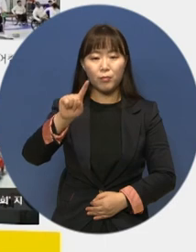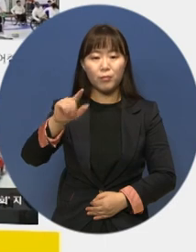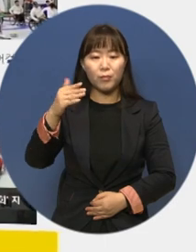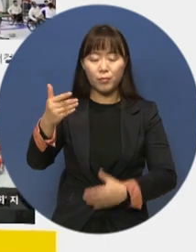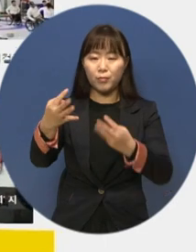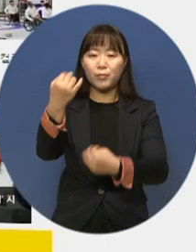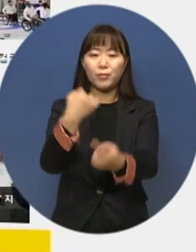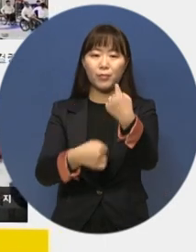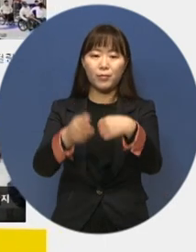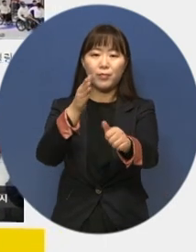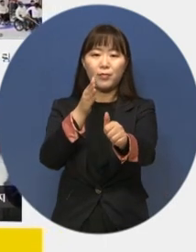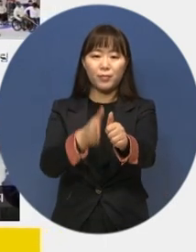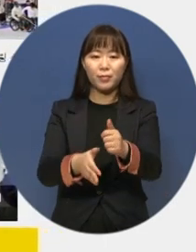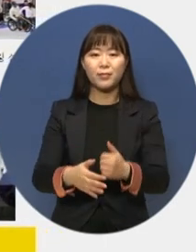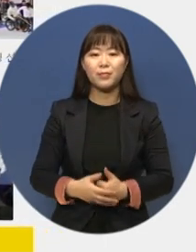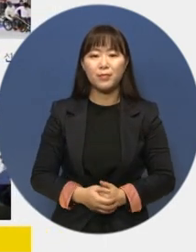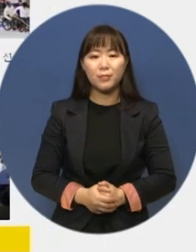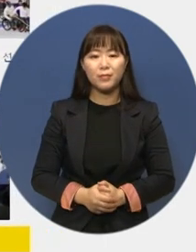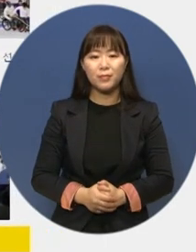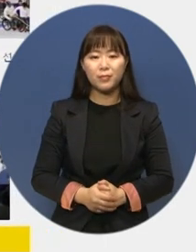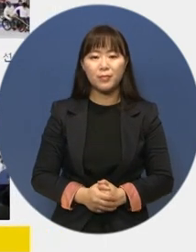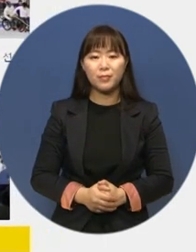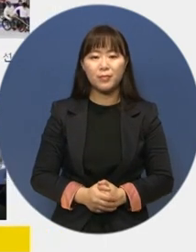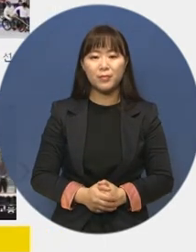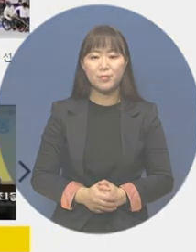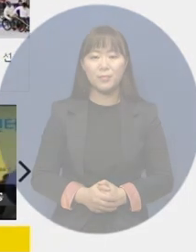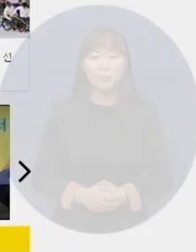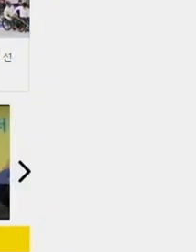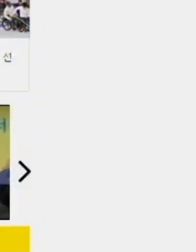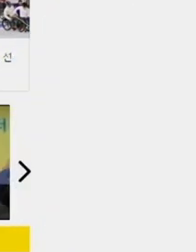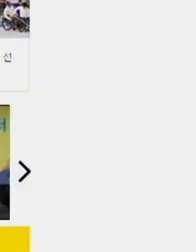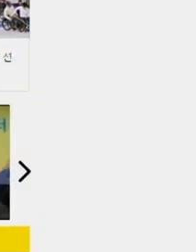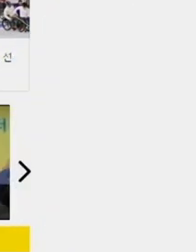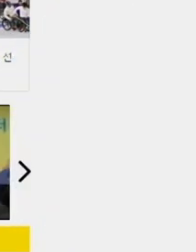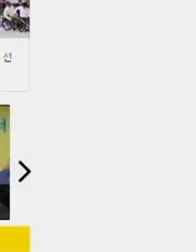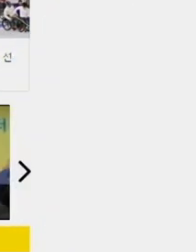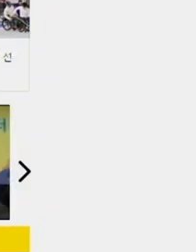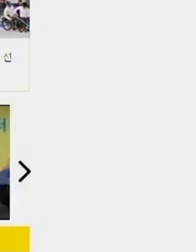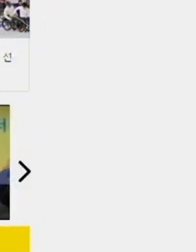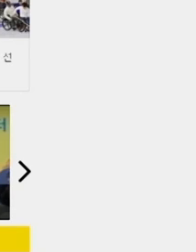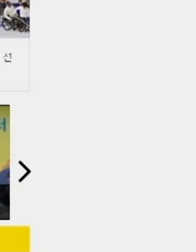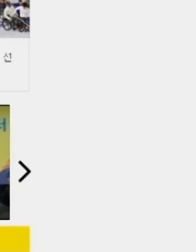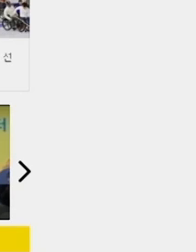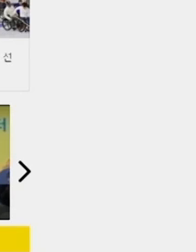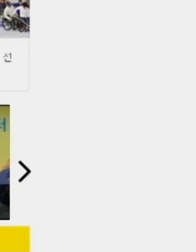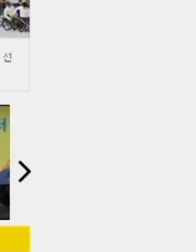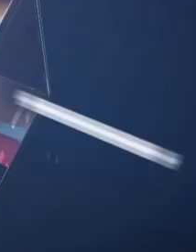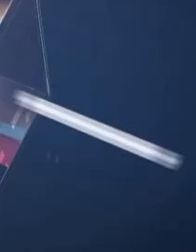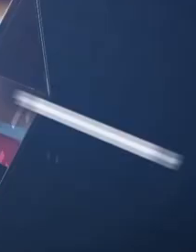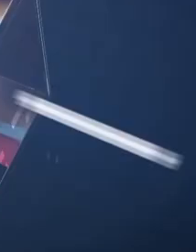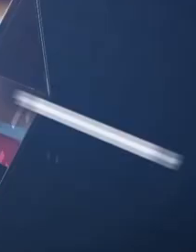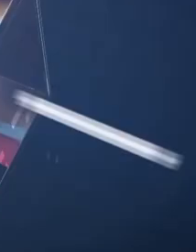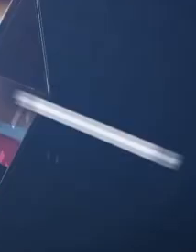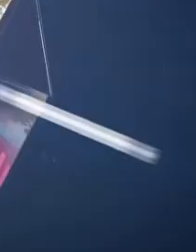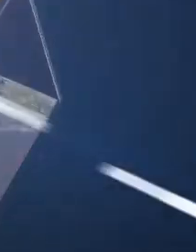전화번호 02-2655-9519로 많은 제보 바랍니다.